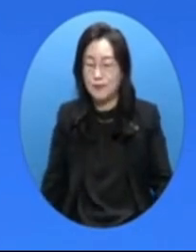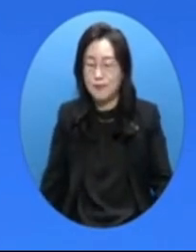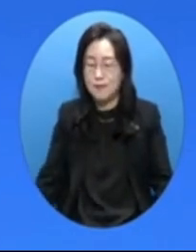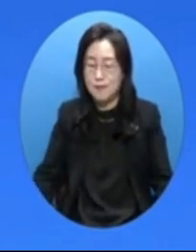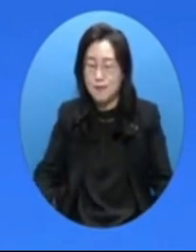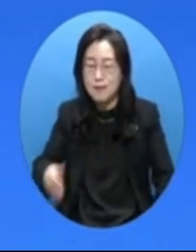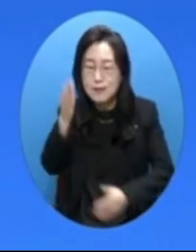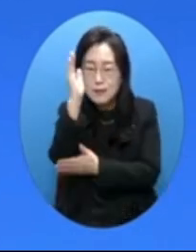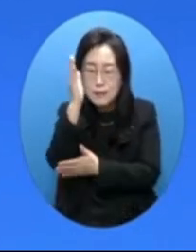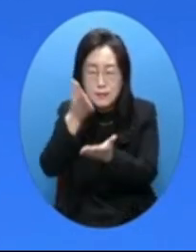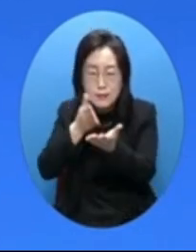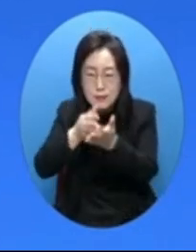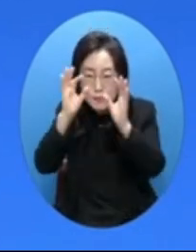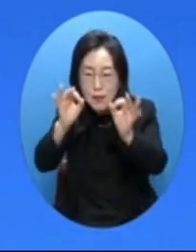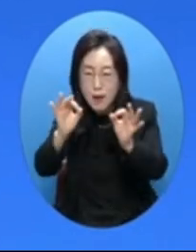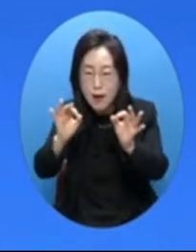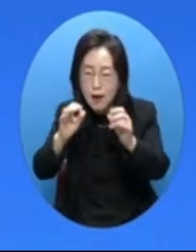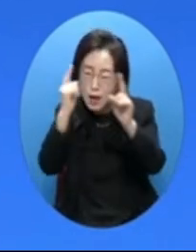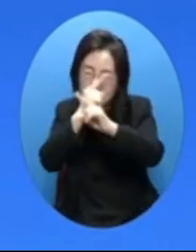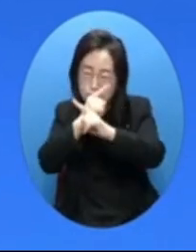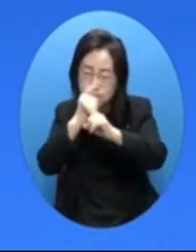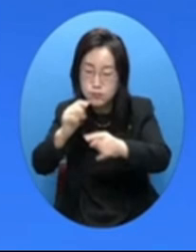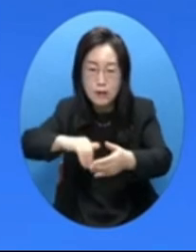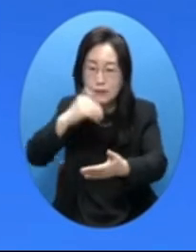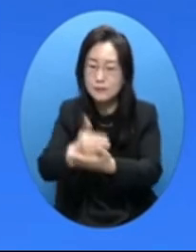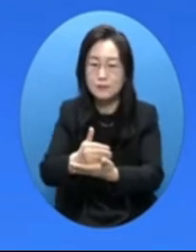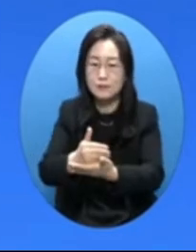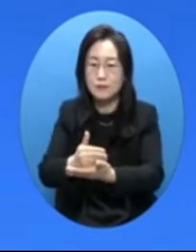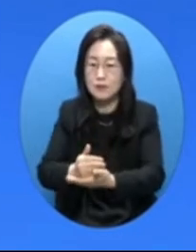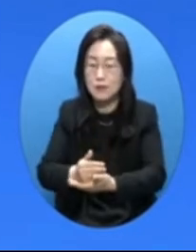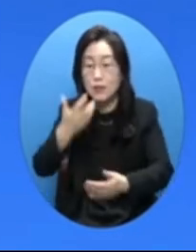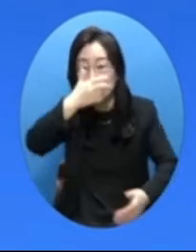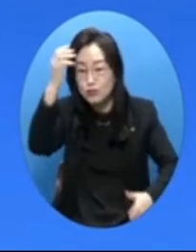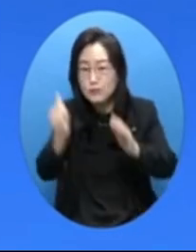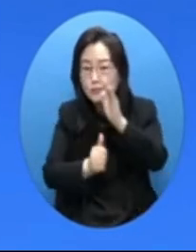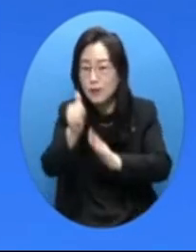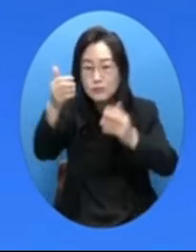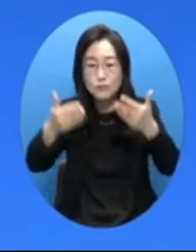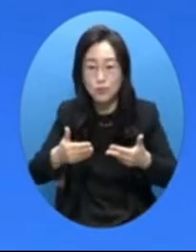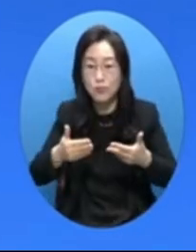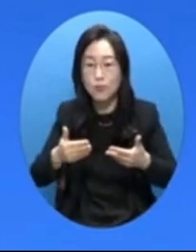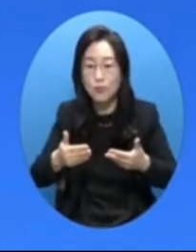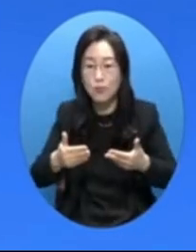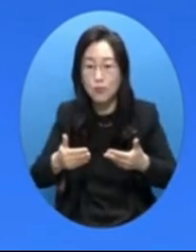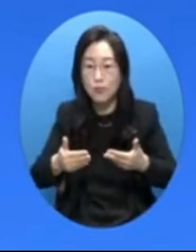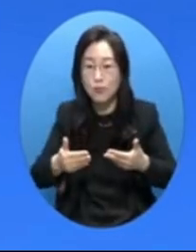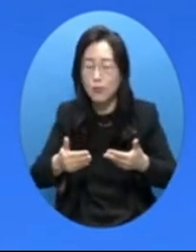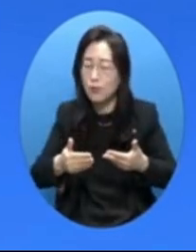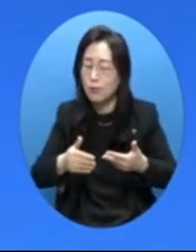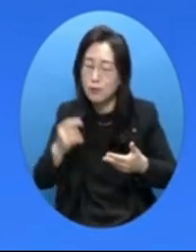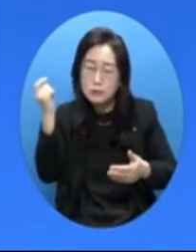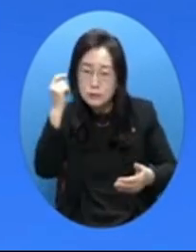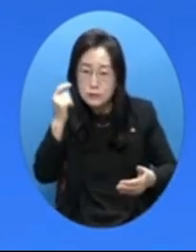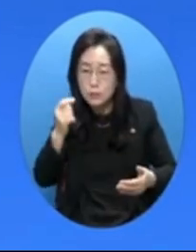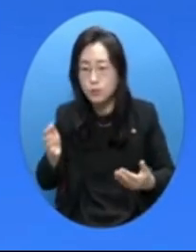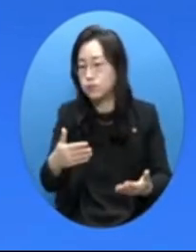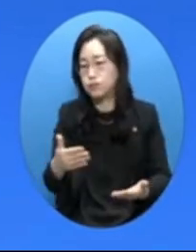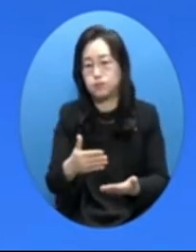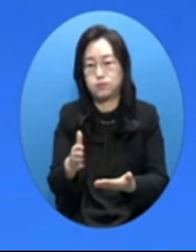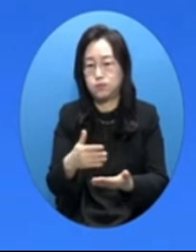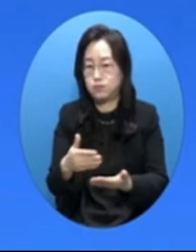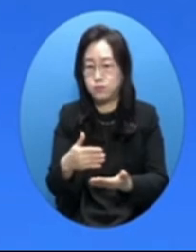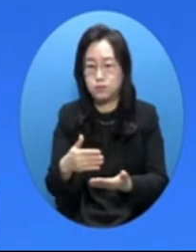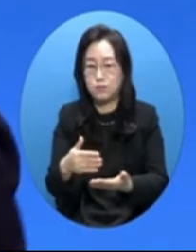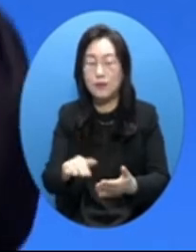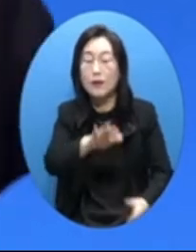온통 매스컴들이 그냥 부정적인 얘기로 뒤덮어 놓았습니다 꿈과 희망을 주는 얘기를 보기가 힘듭니다 듣기가 힘듭니다